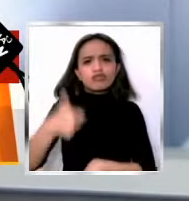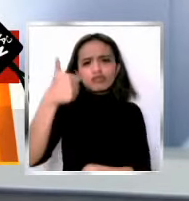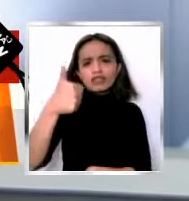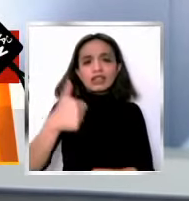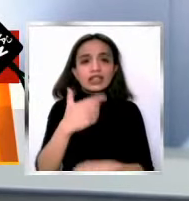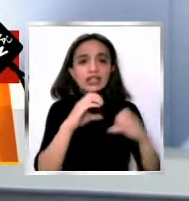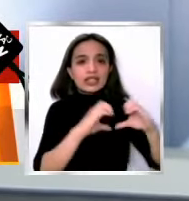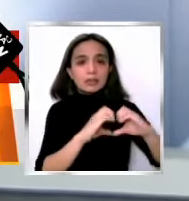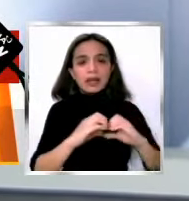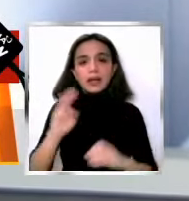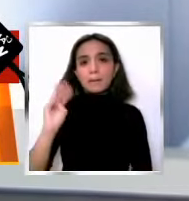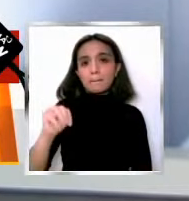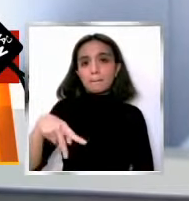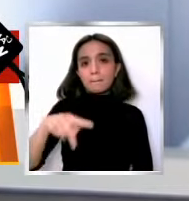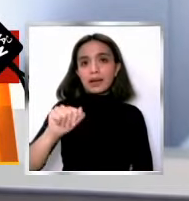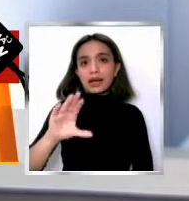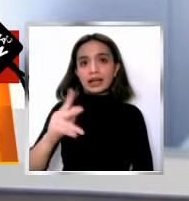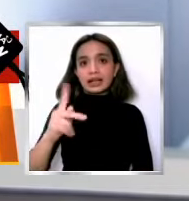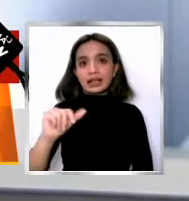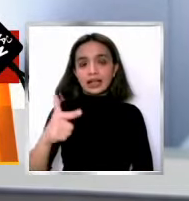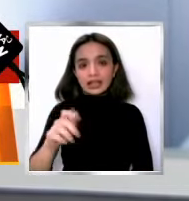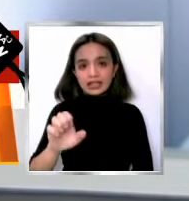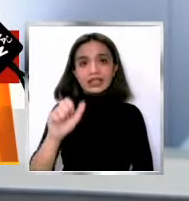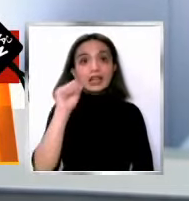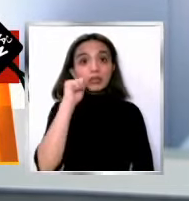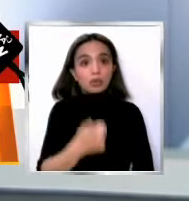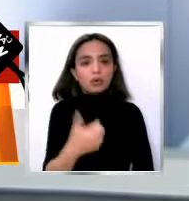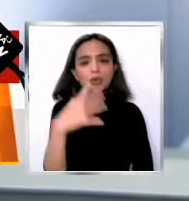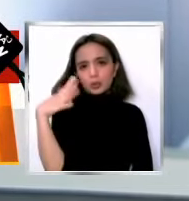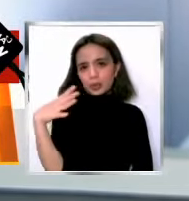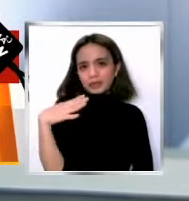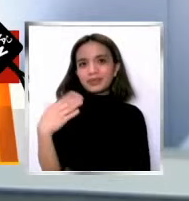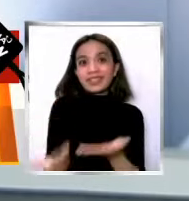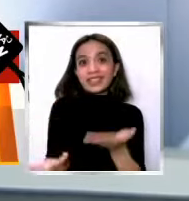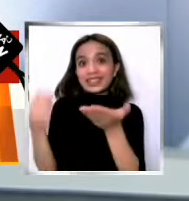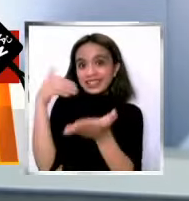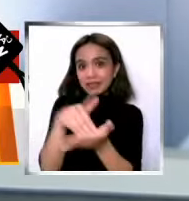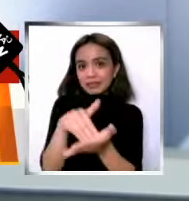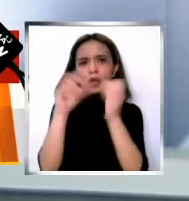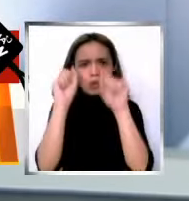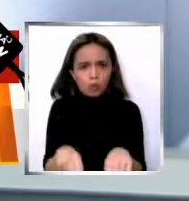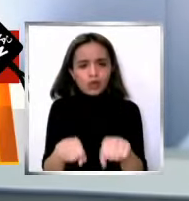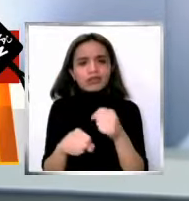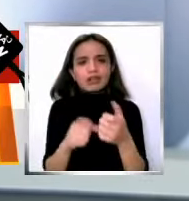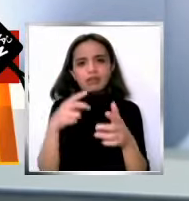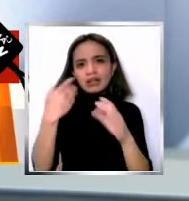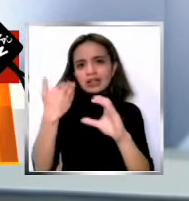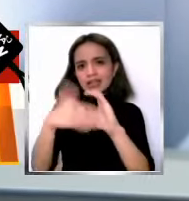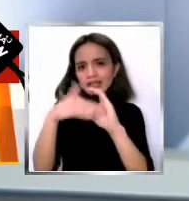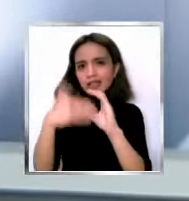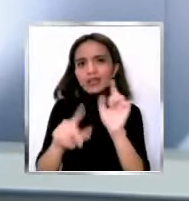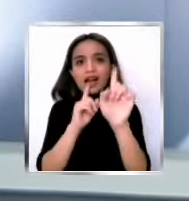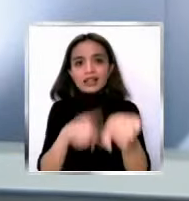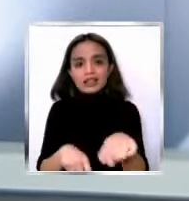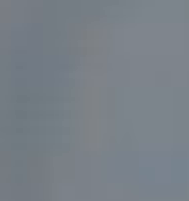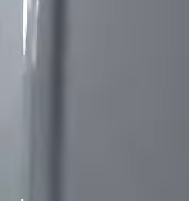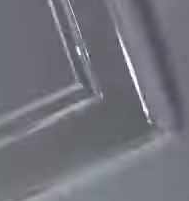abangan ulit ang trivia question of the day sa Alam Na This. Pwede pa mag-submit ng sagot hanggang 8:15, kaya habol na!